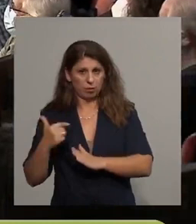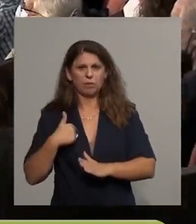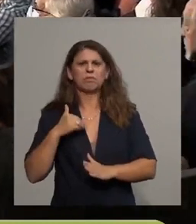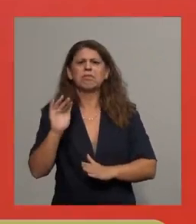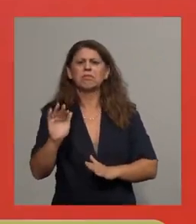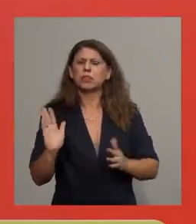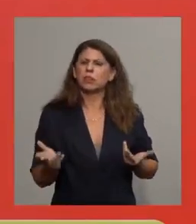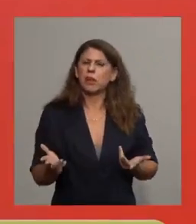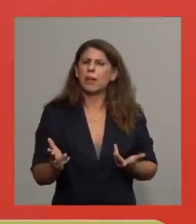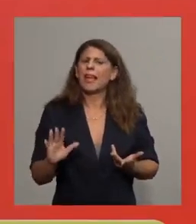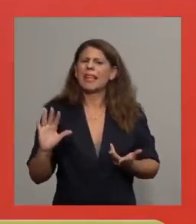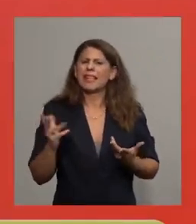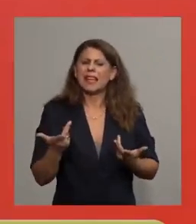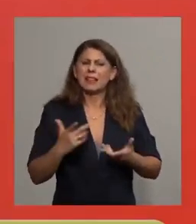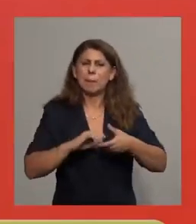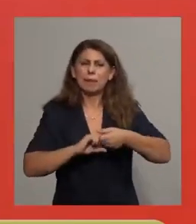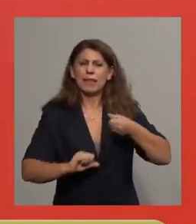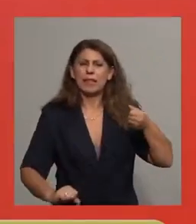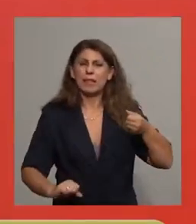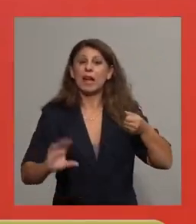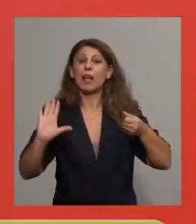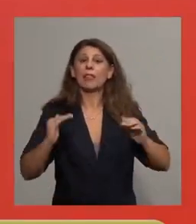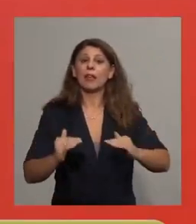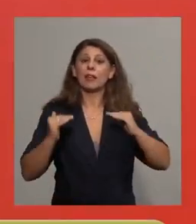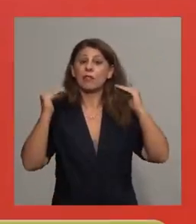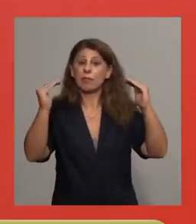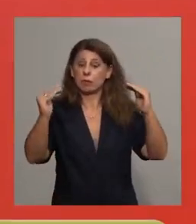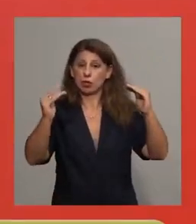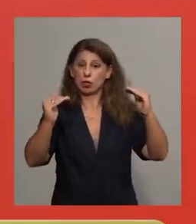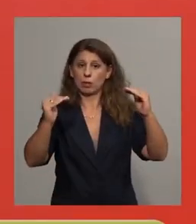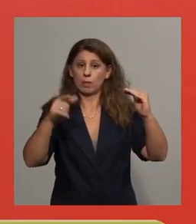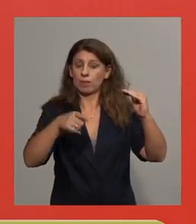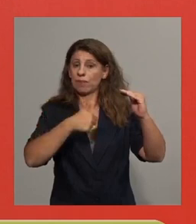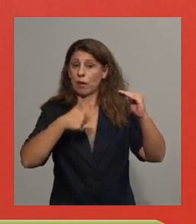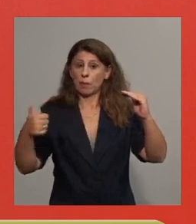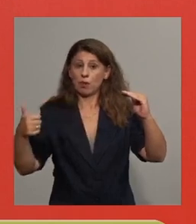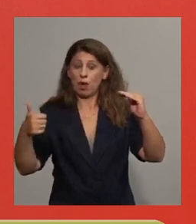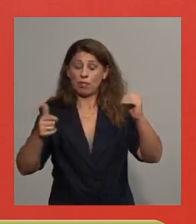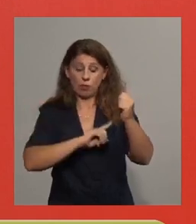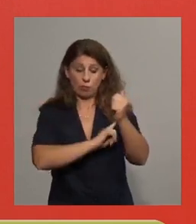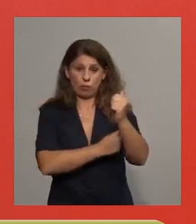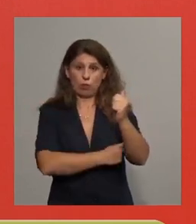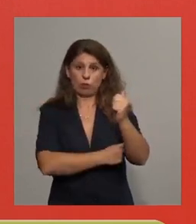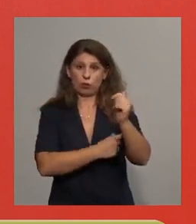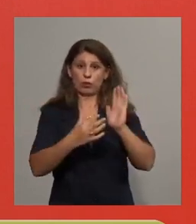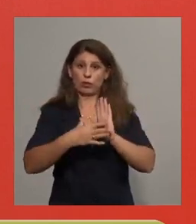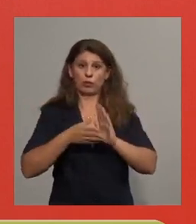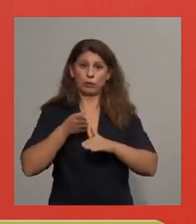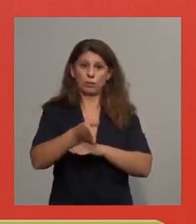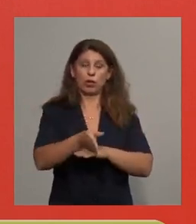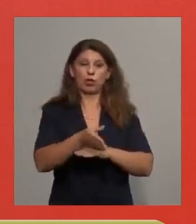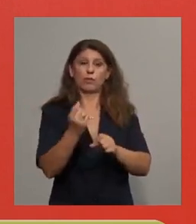ρωτάμε γιατί τα πτυχία δεν αναβαθμίζονται ως μοναδικό προσόν για την πρόσβαση